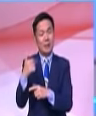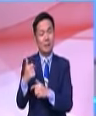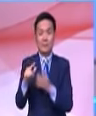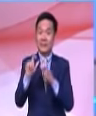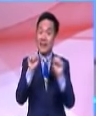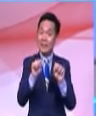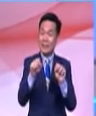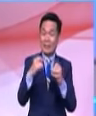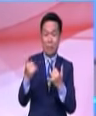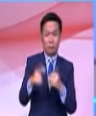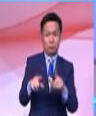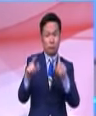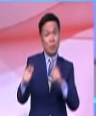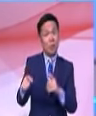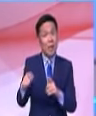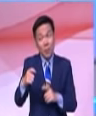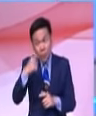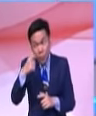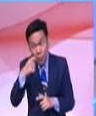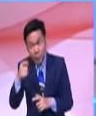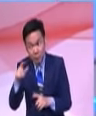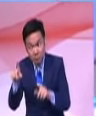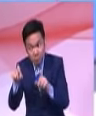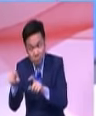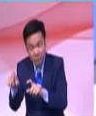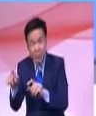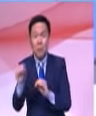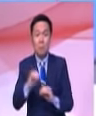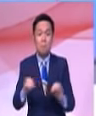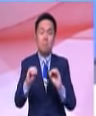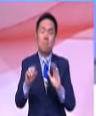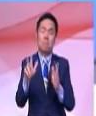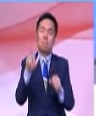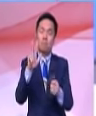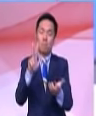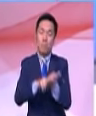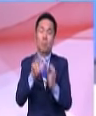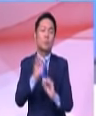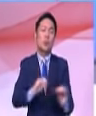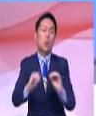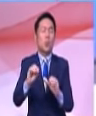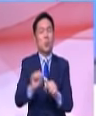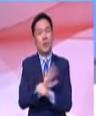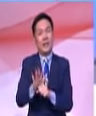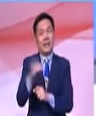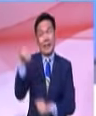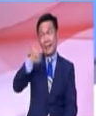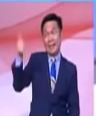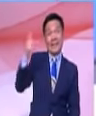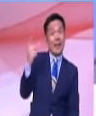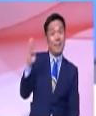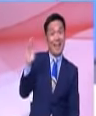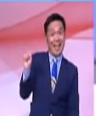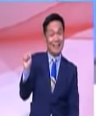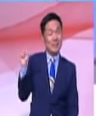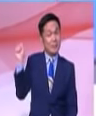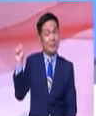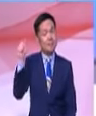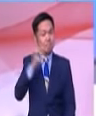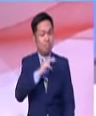keputusan ujian calitan semua pemain badminton hari ini negatif. Perkara tersebut dimaklumkan Menteri Belia dan Sukan Dato' Sri Rizal